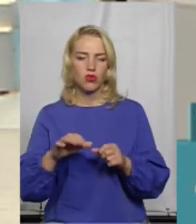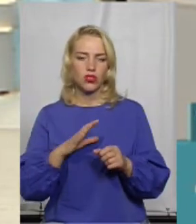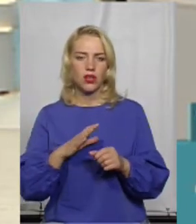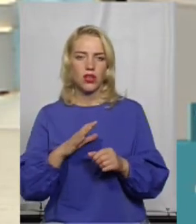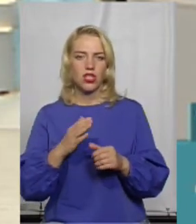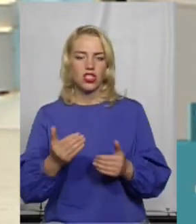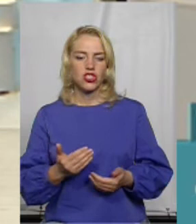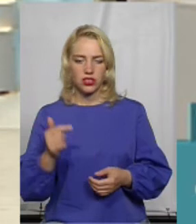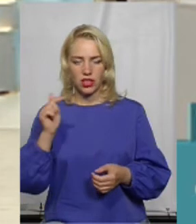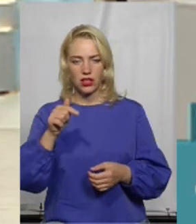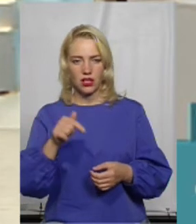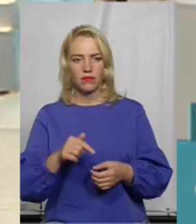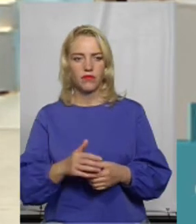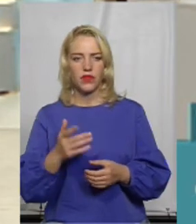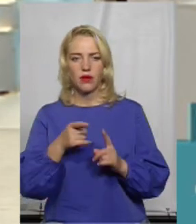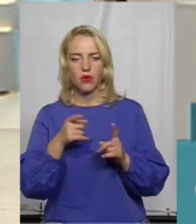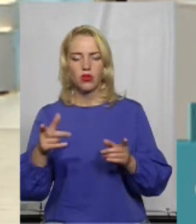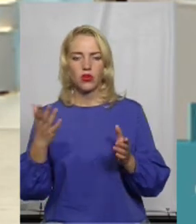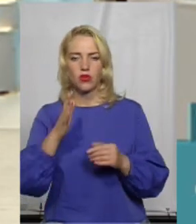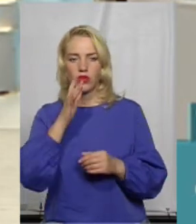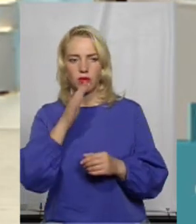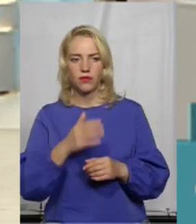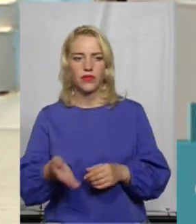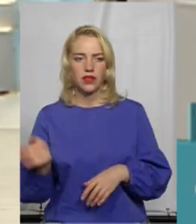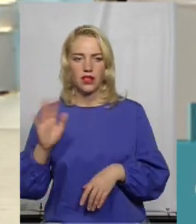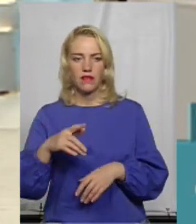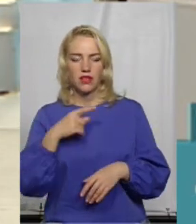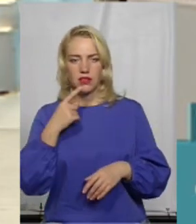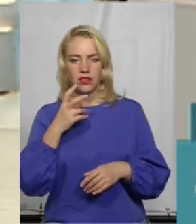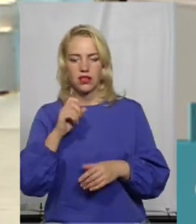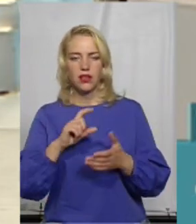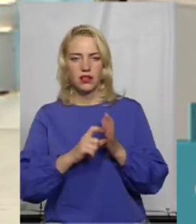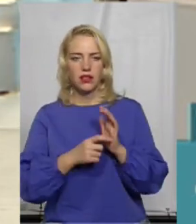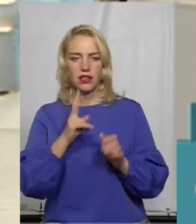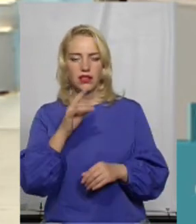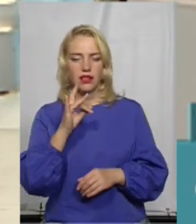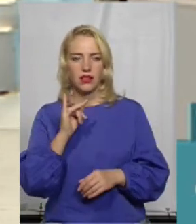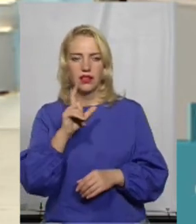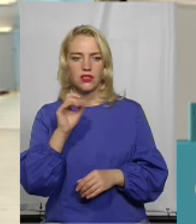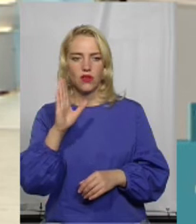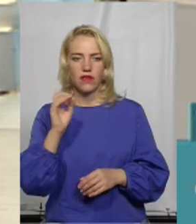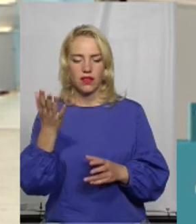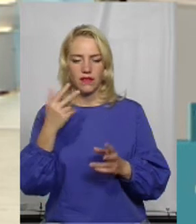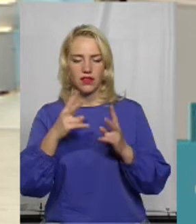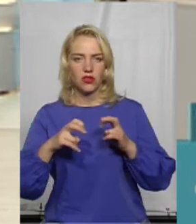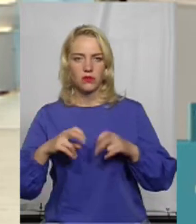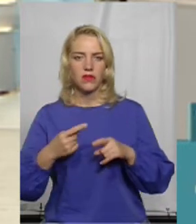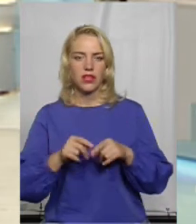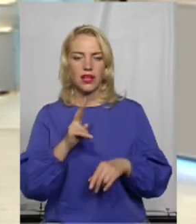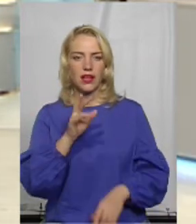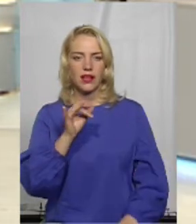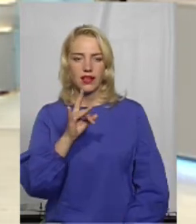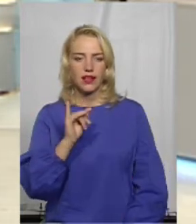одночасно? І протягом якого терміну? Дивіться, давайте зразу з кризовою кімнатою трохи розберемося. Ця